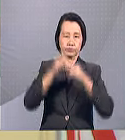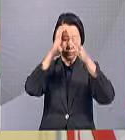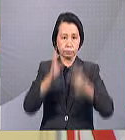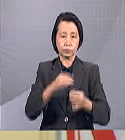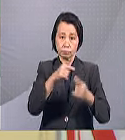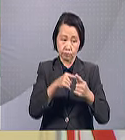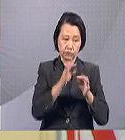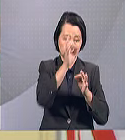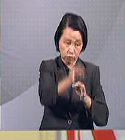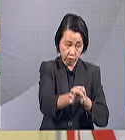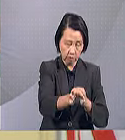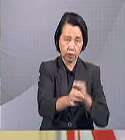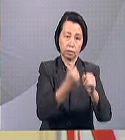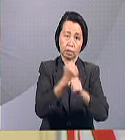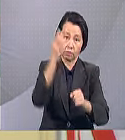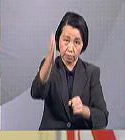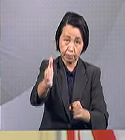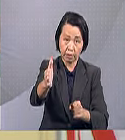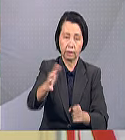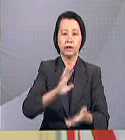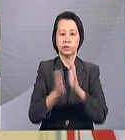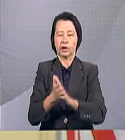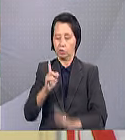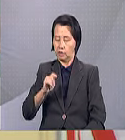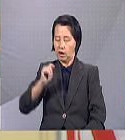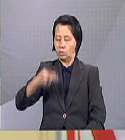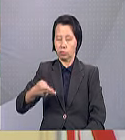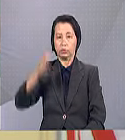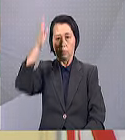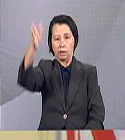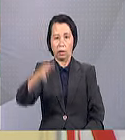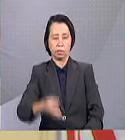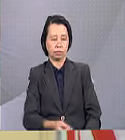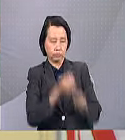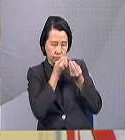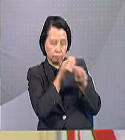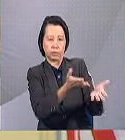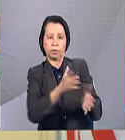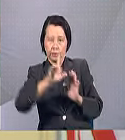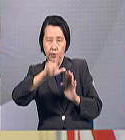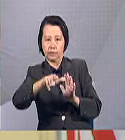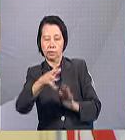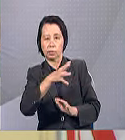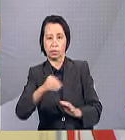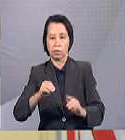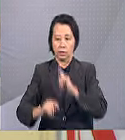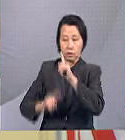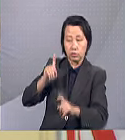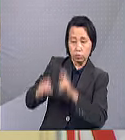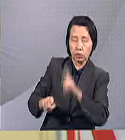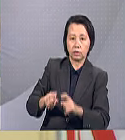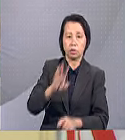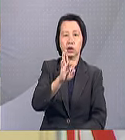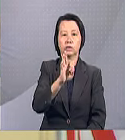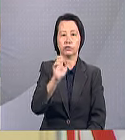ini. Sehubungan itu, Tabung Haji akan mengeluarkan kenyataan resmi dan soalan lazim